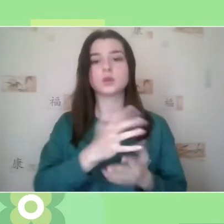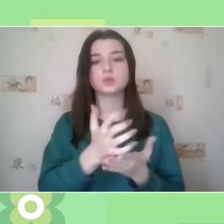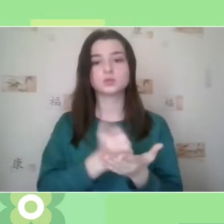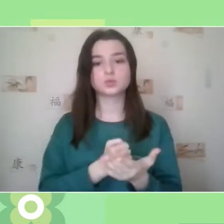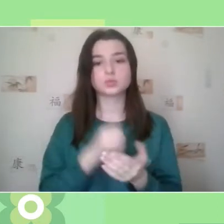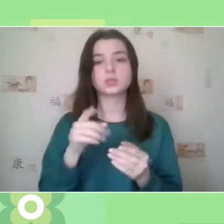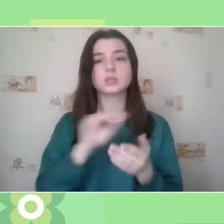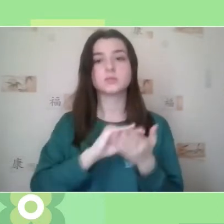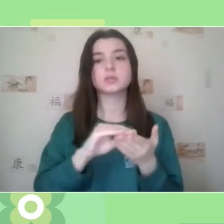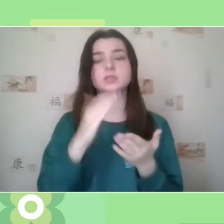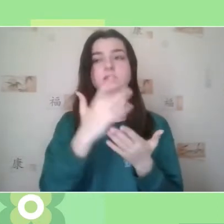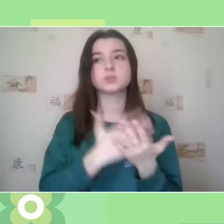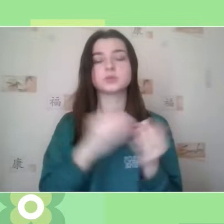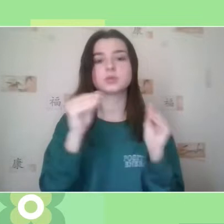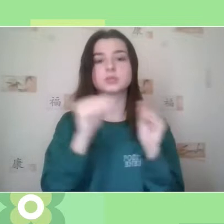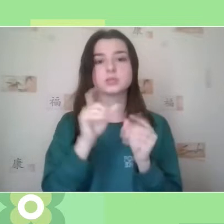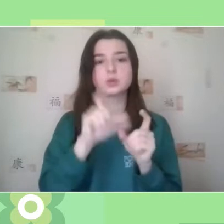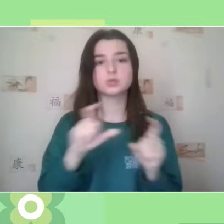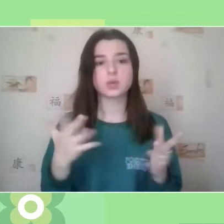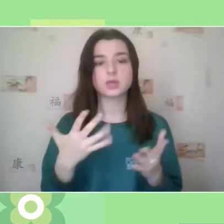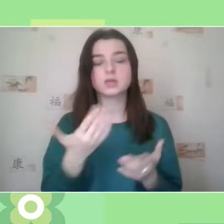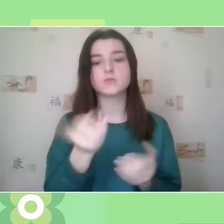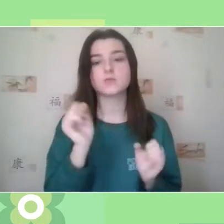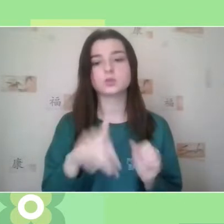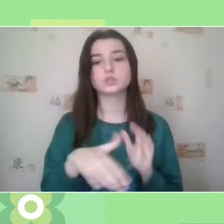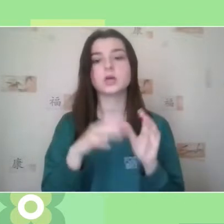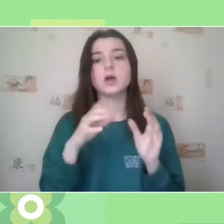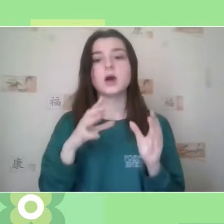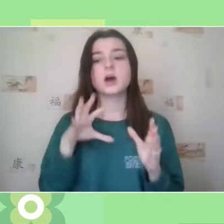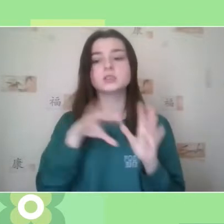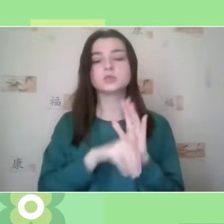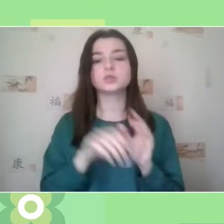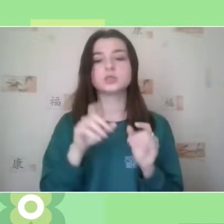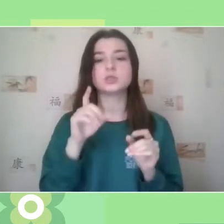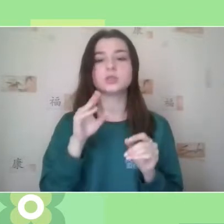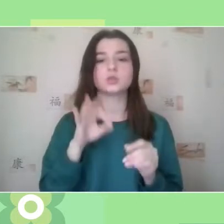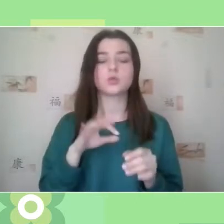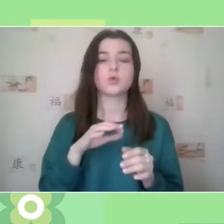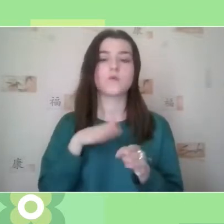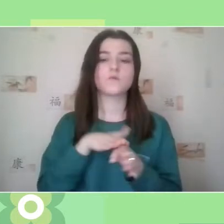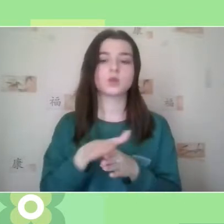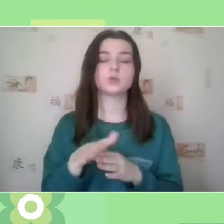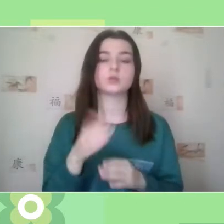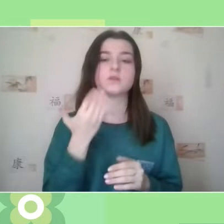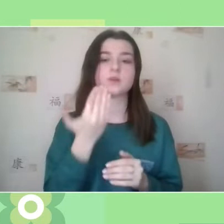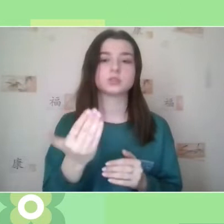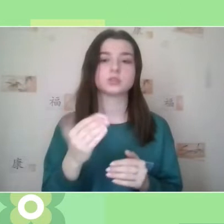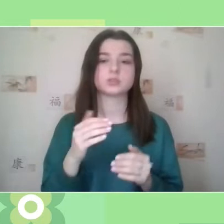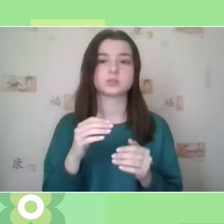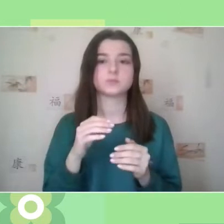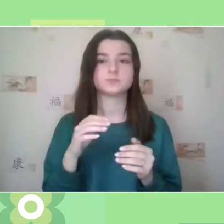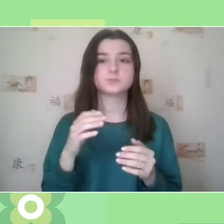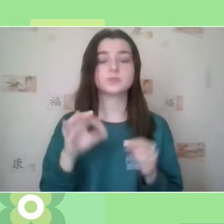10 людей, яких ви можете залучити до втілення вашої ініціативи, причому бажано з їхніми компетенціями. Тобто, як саме вони